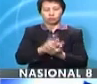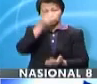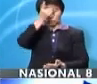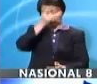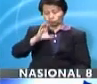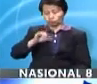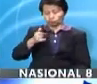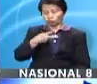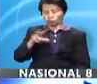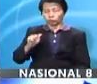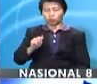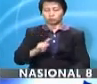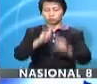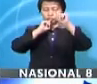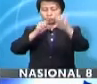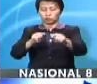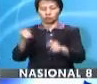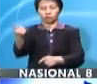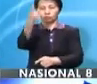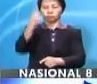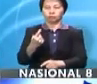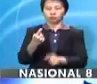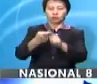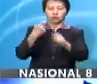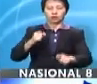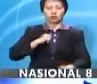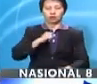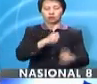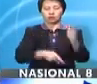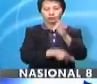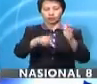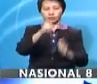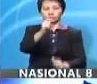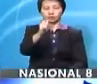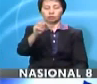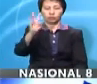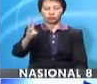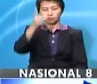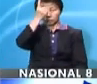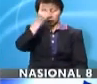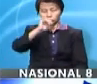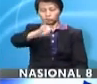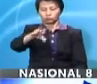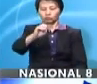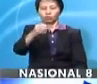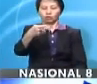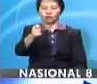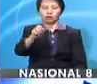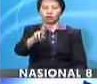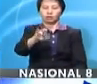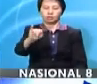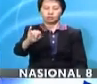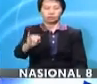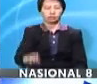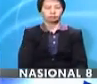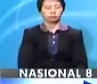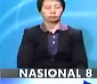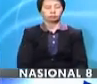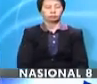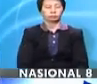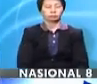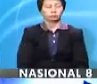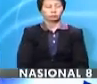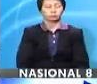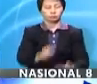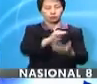Tee Yong sebagai menjawab soalan yang dikemukakan Ahli Parlimen Titi Wangsa, Dato' Johari Abdul Ghani. Mengenai akaun